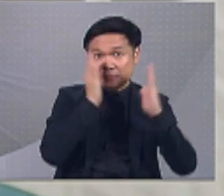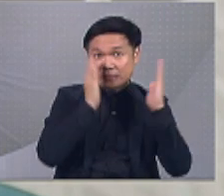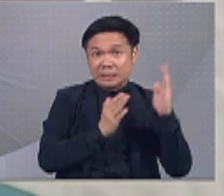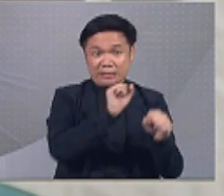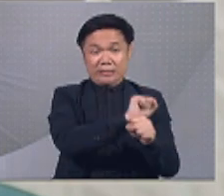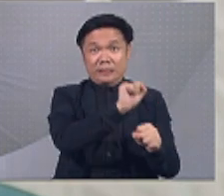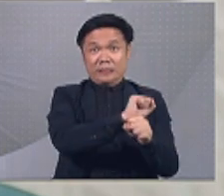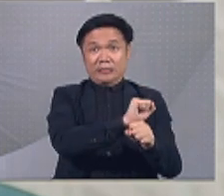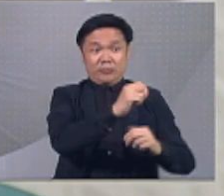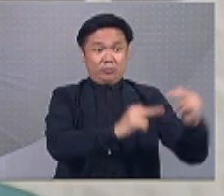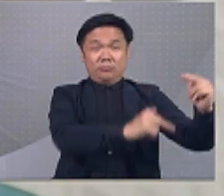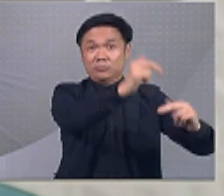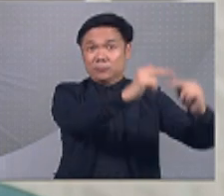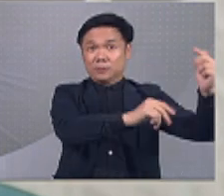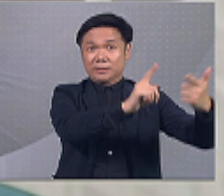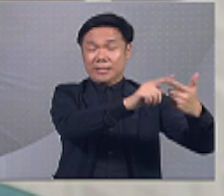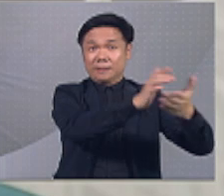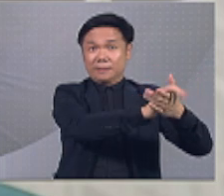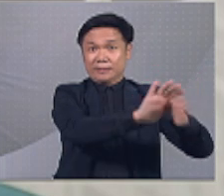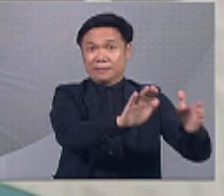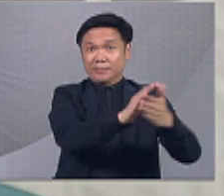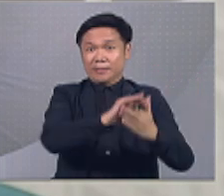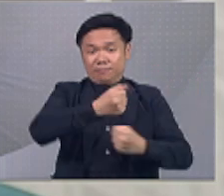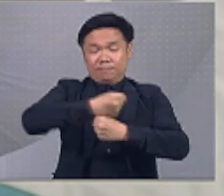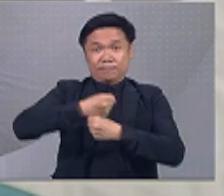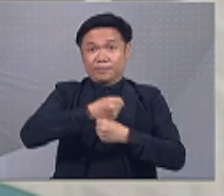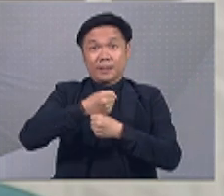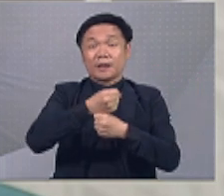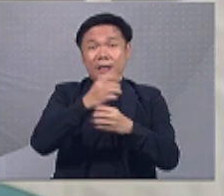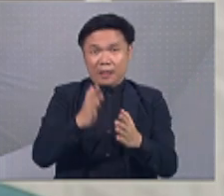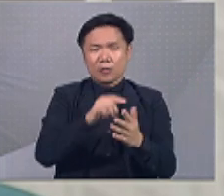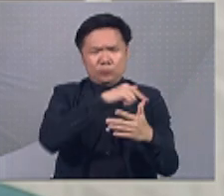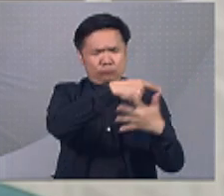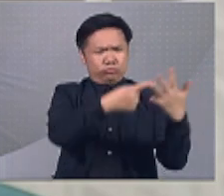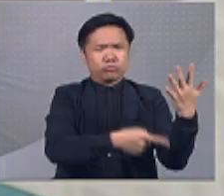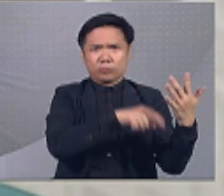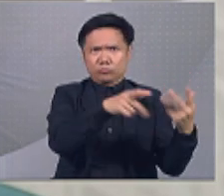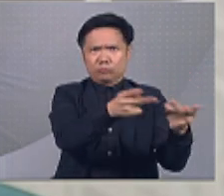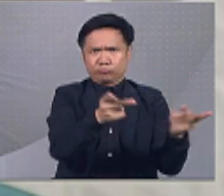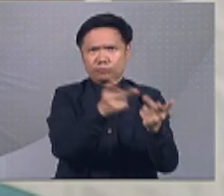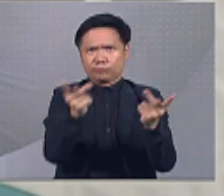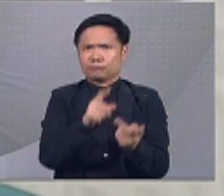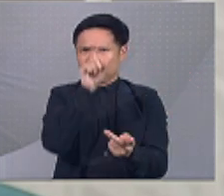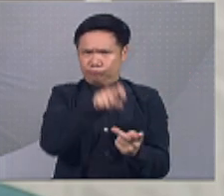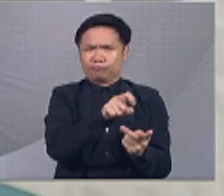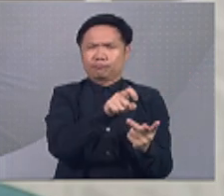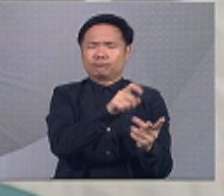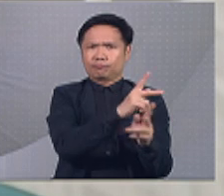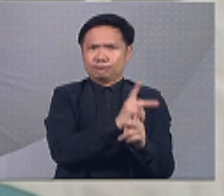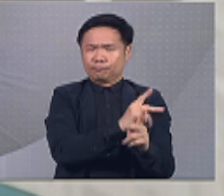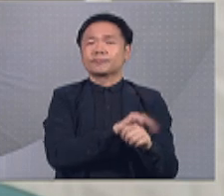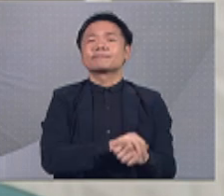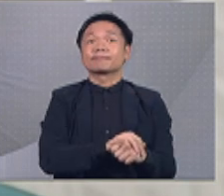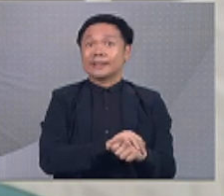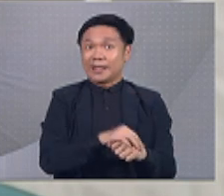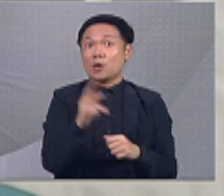pembinaan dan keselamatan di semua zona merah seperti yang diarahkan kerajaan Selain itu bekerja bukan wakil gadai